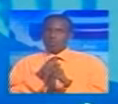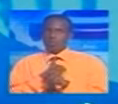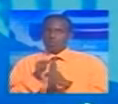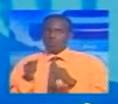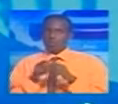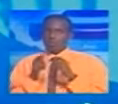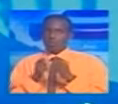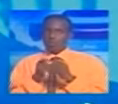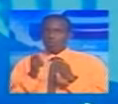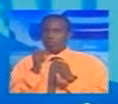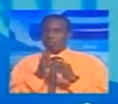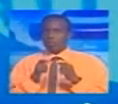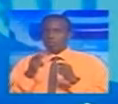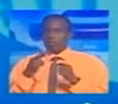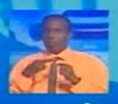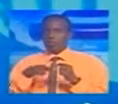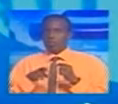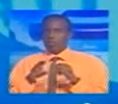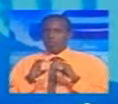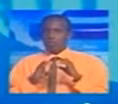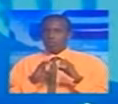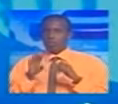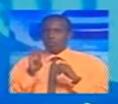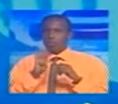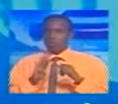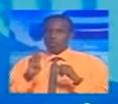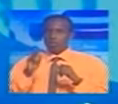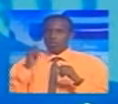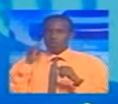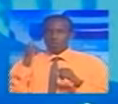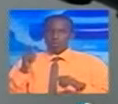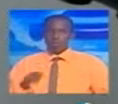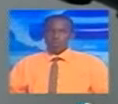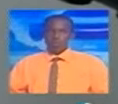service est à la disponibilité de la population de Balbala. Je vous propose de le suivre.